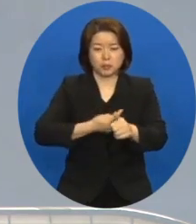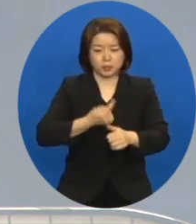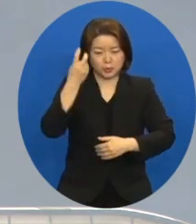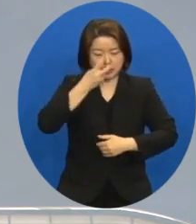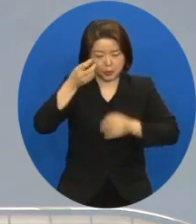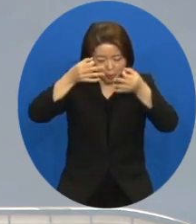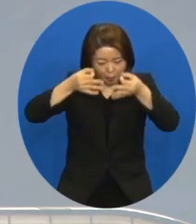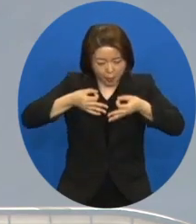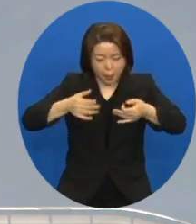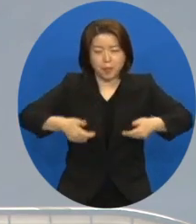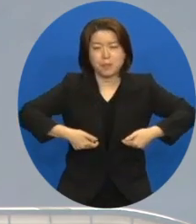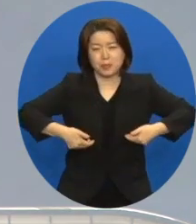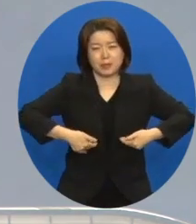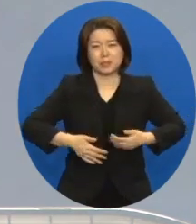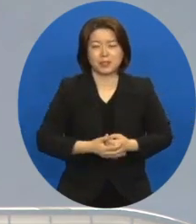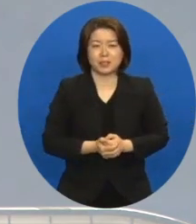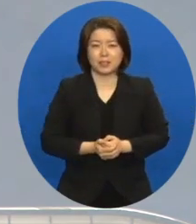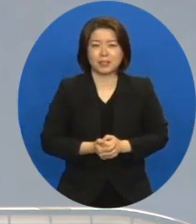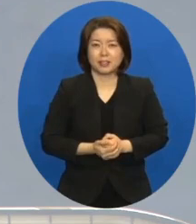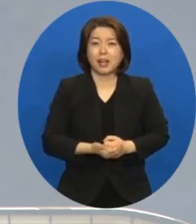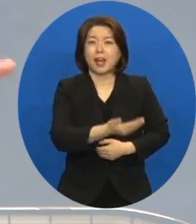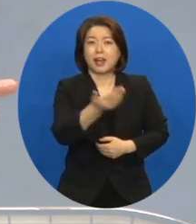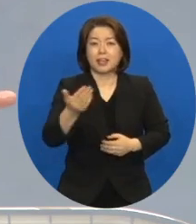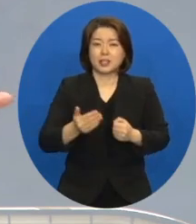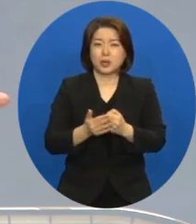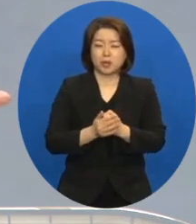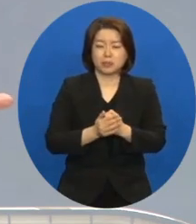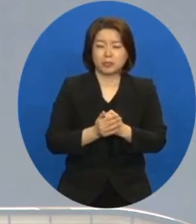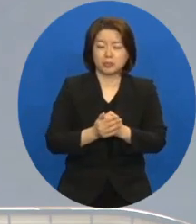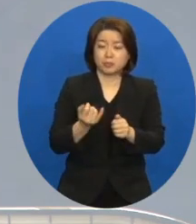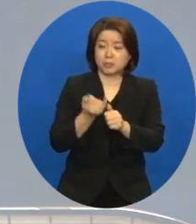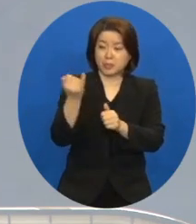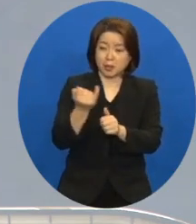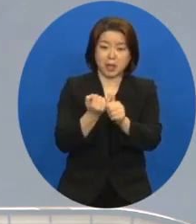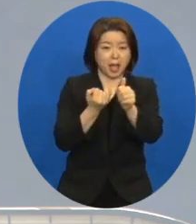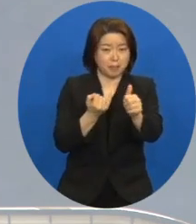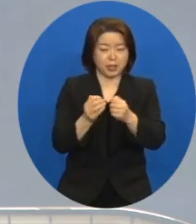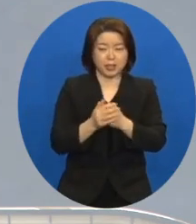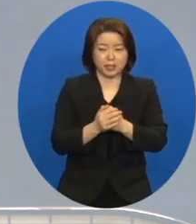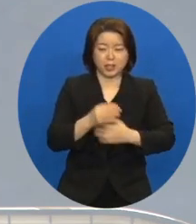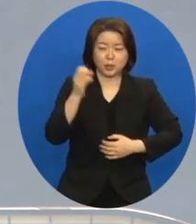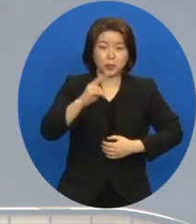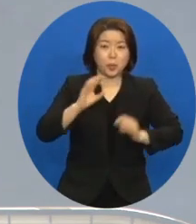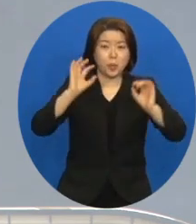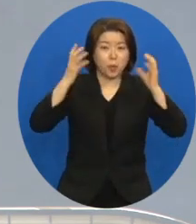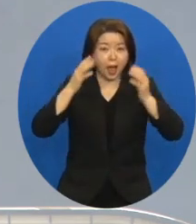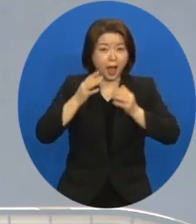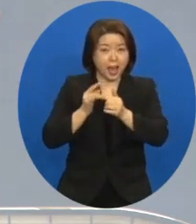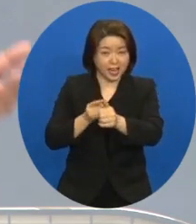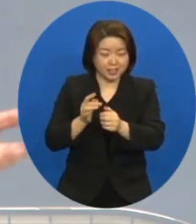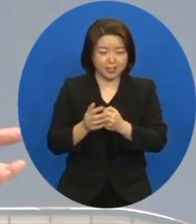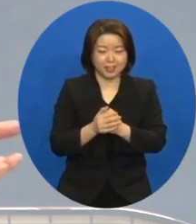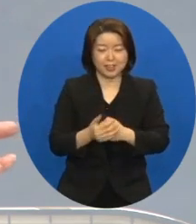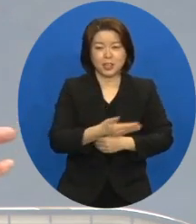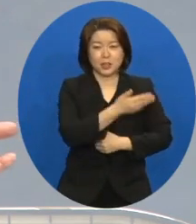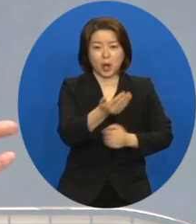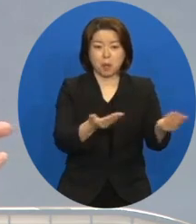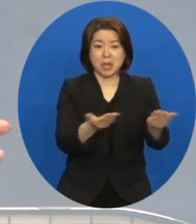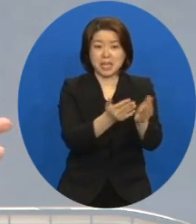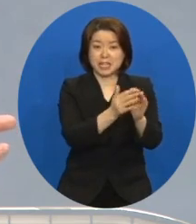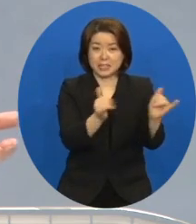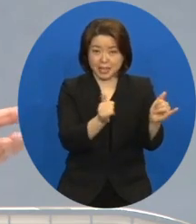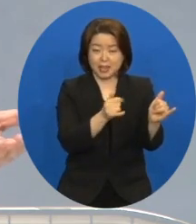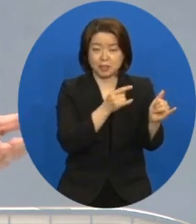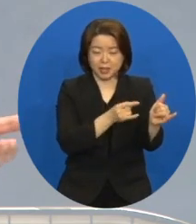점검해 봐야 됩니다. 여러분 아내나 남편에게, 또는 아이들에게, 또는 여러분 직장